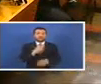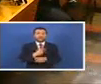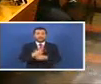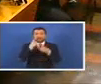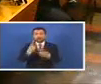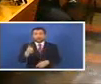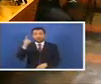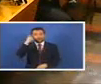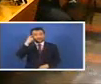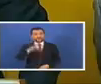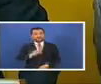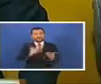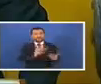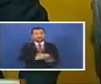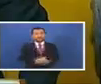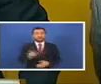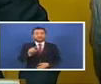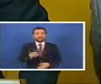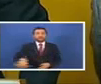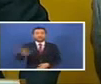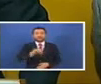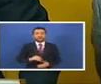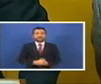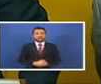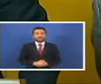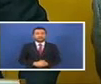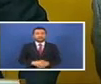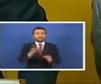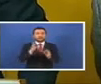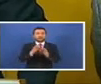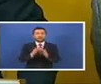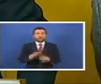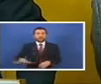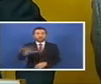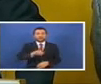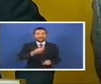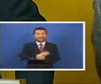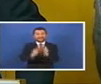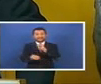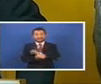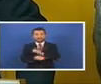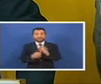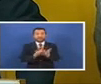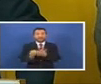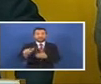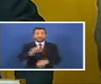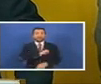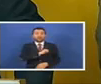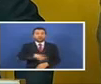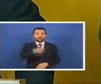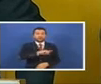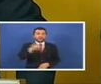bir zihniyet var. Kürtlerin Orta Doğu'yu değiştirip dönüştürmesinden korkan